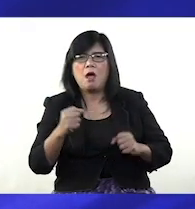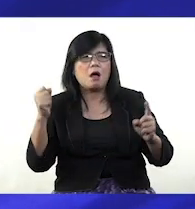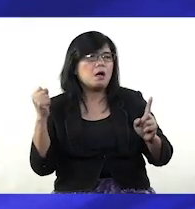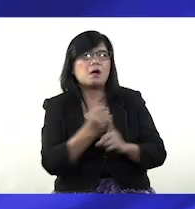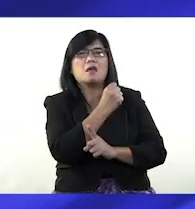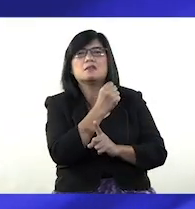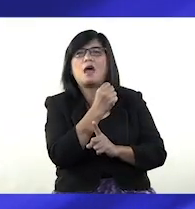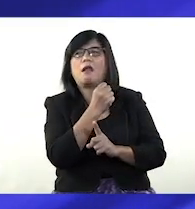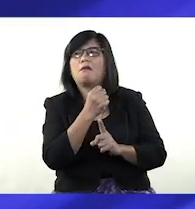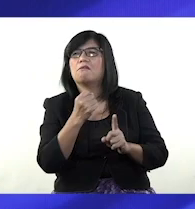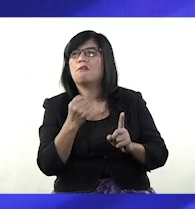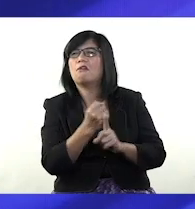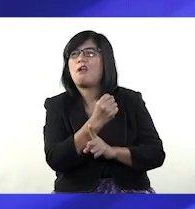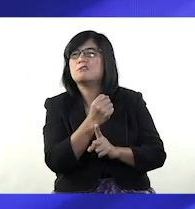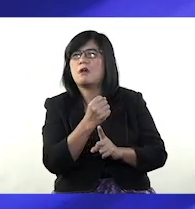duniawi